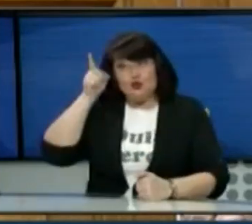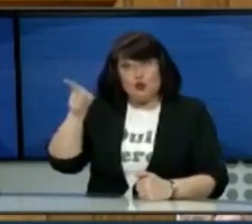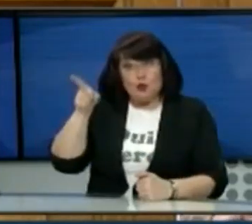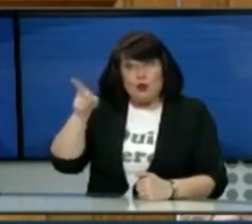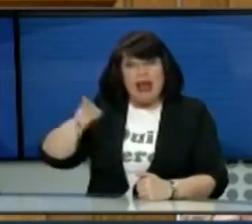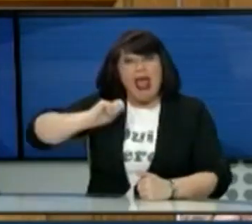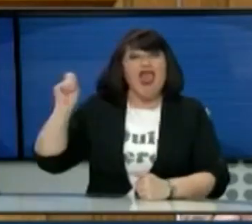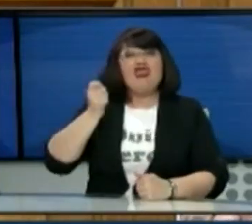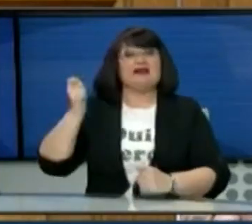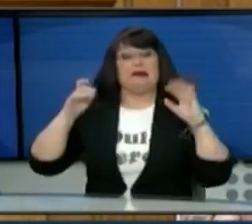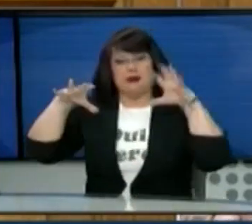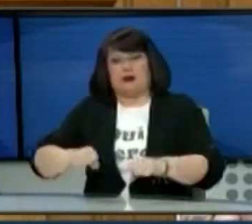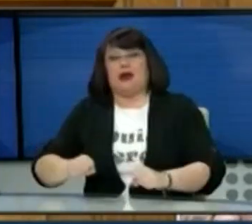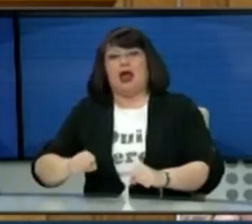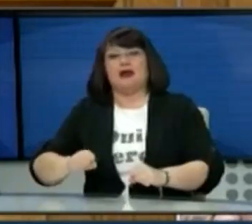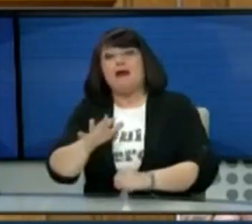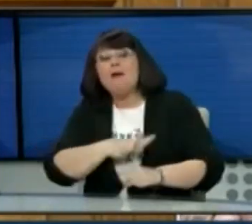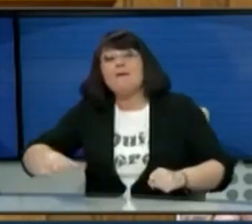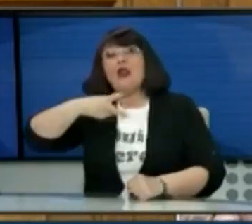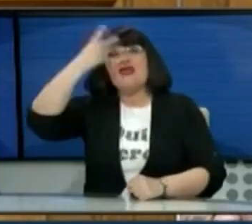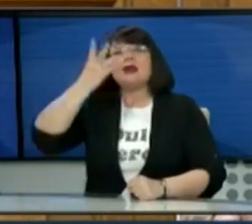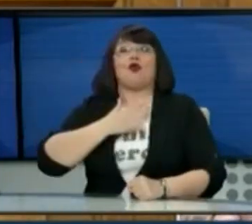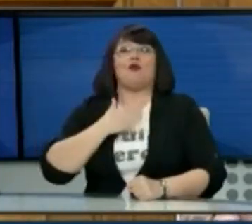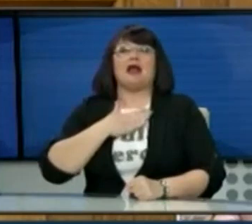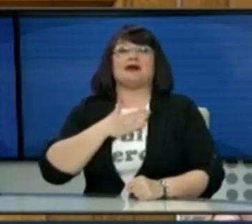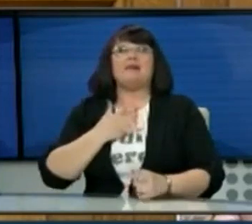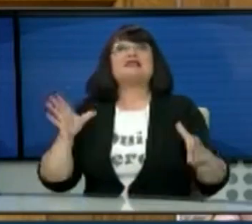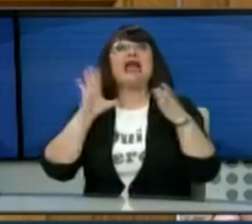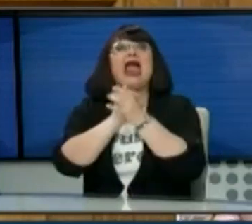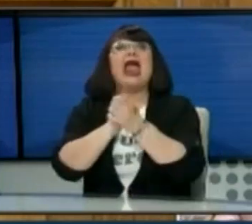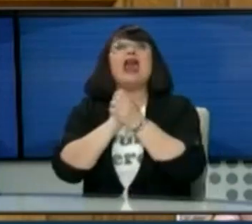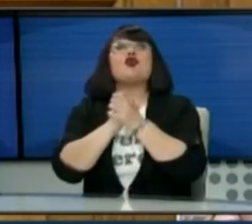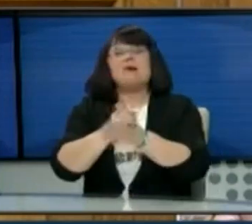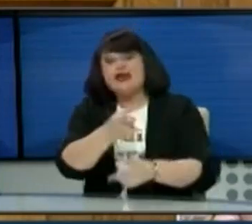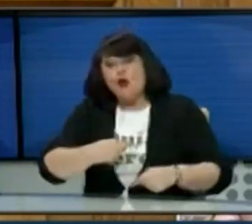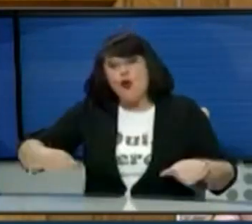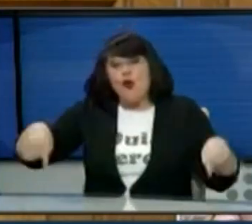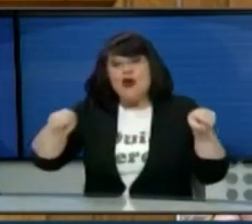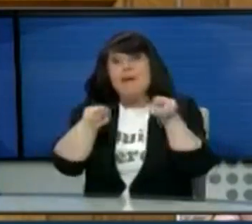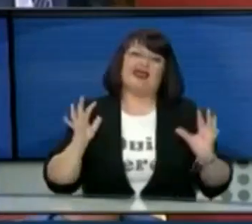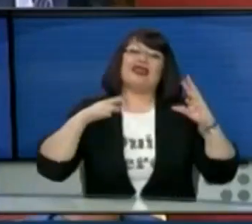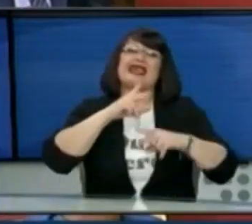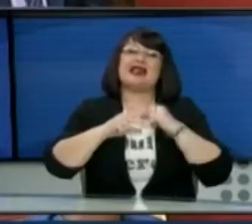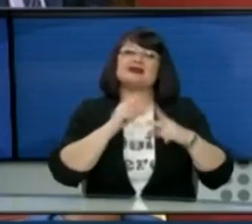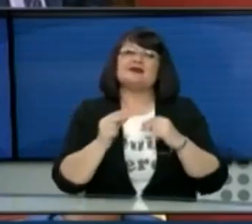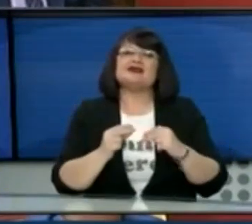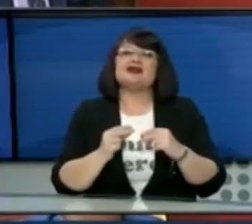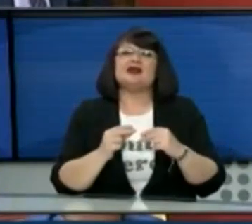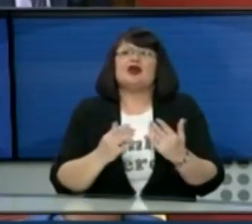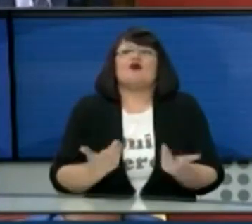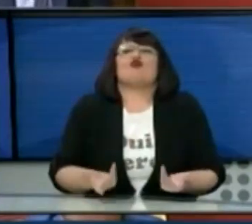της εθνικής μας κυριαρχίας και των κυριαρχικών μας δικαιωμάτων, θα είμαστε όλοι οι Έλληνες ενωμένοι. Πώς μπορώ